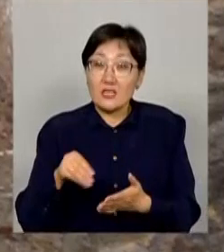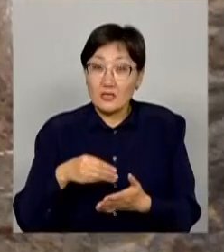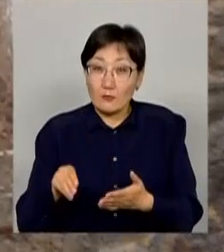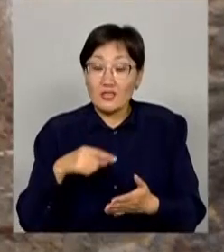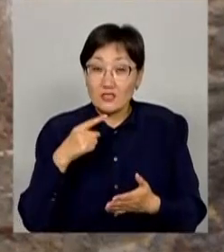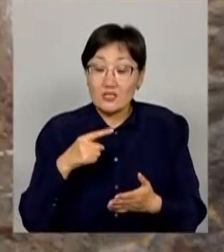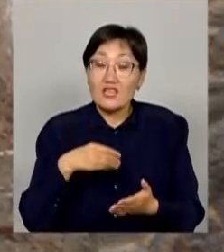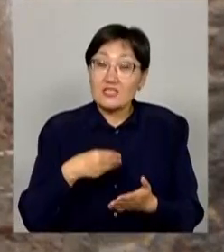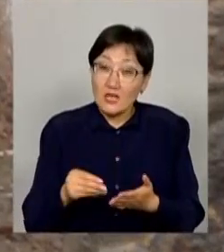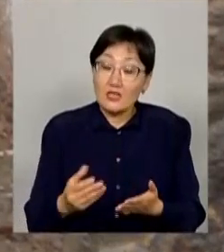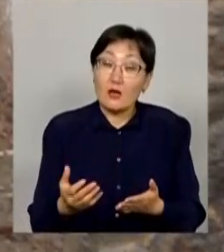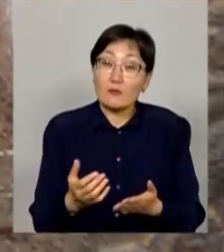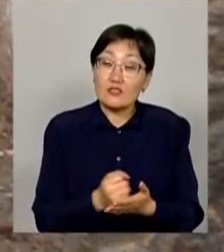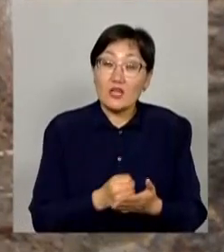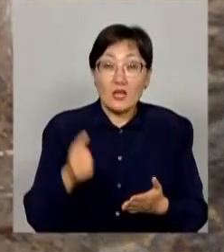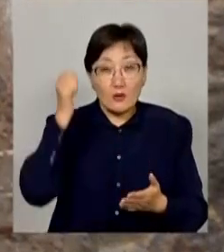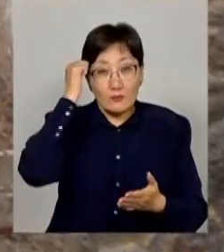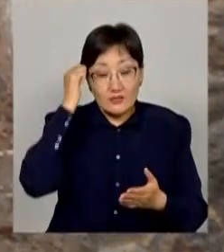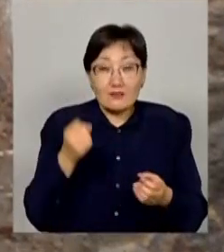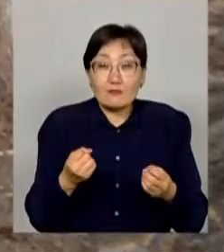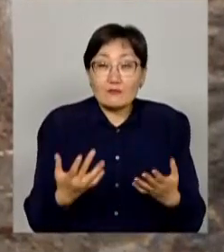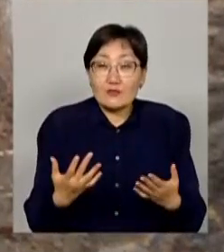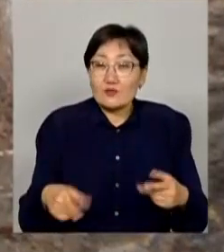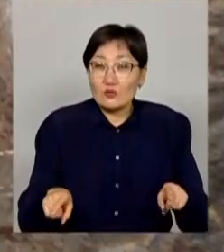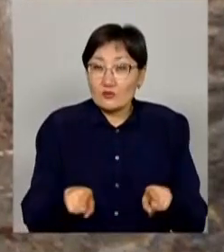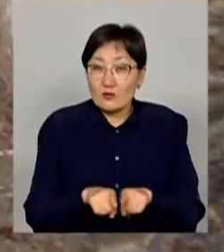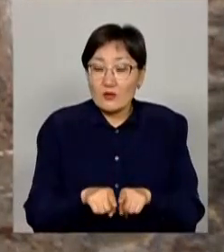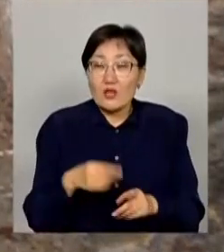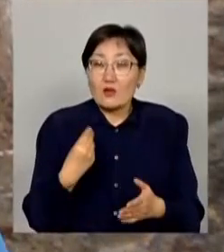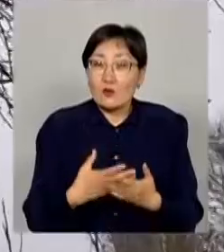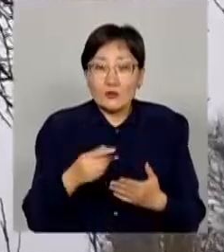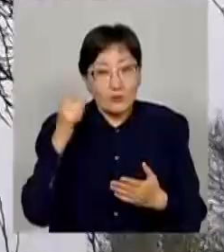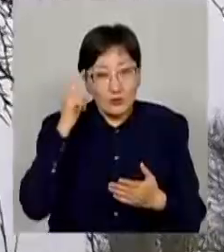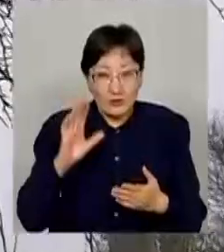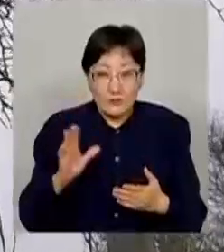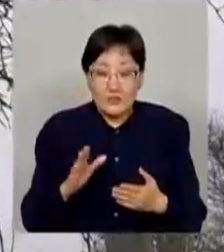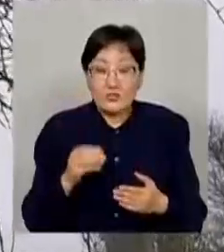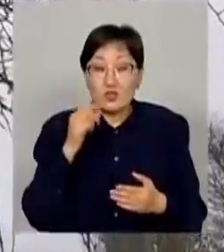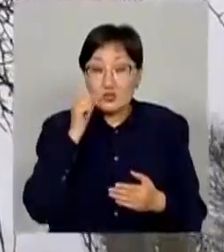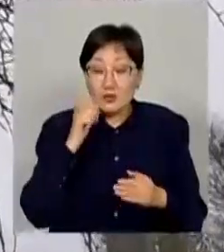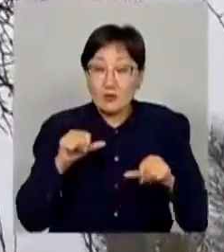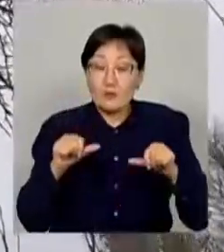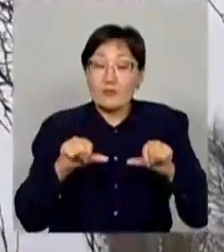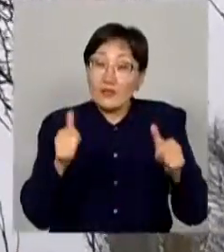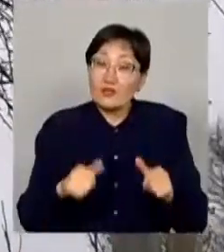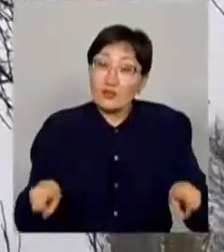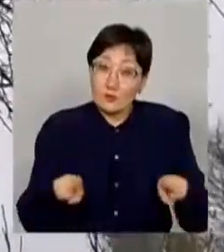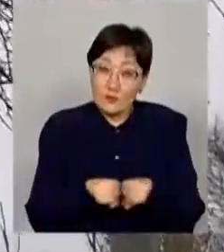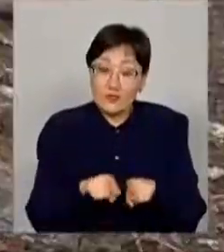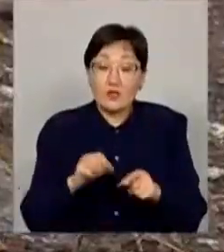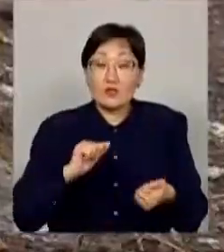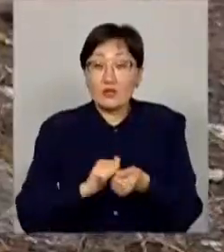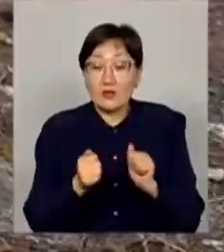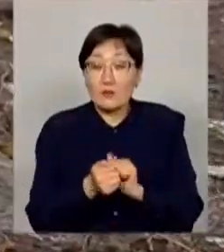жатыр ғой сатып алып ескерткіш сияқты әшейін ол кісі ондай құндыл деп ойламаған ғой ер адамның сұлбасына ұқсайтын тас мүсін